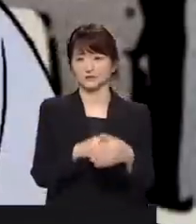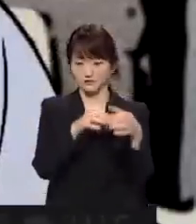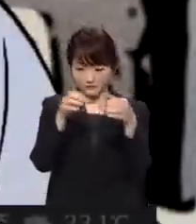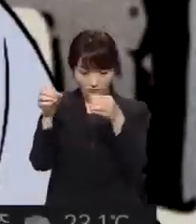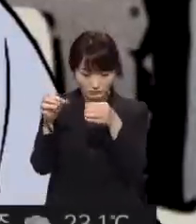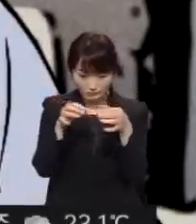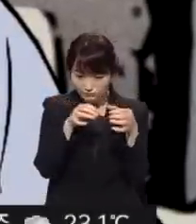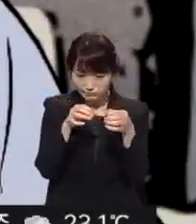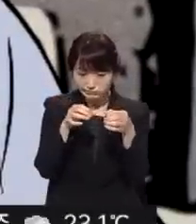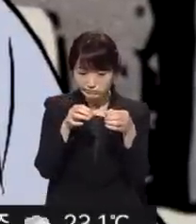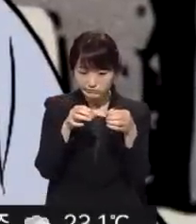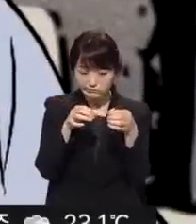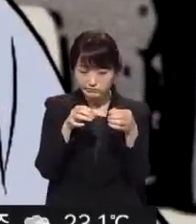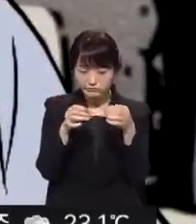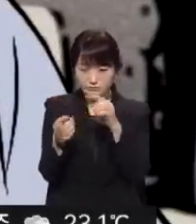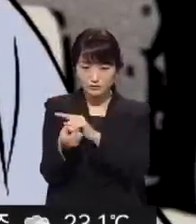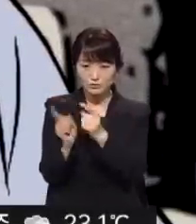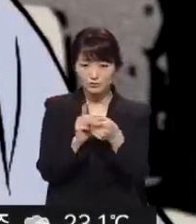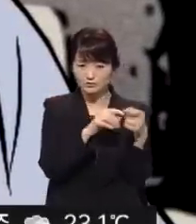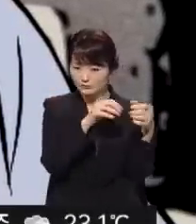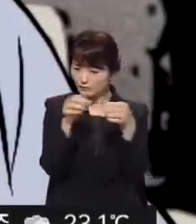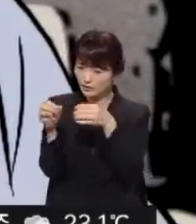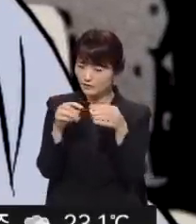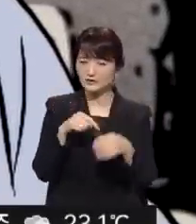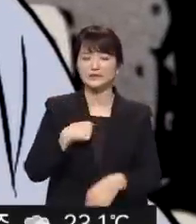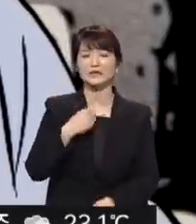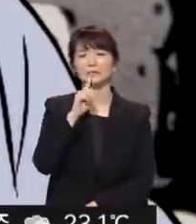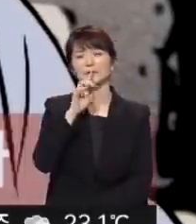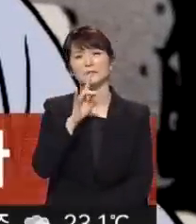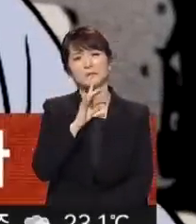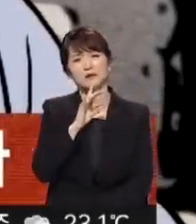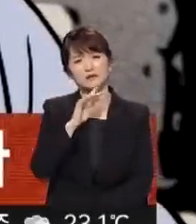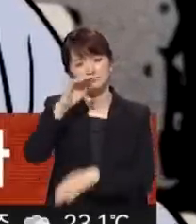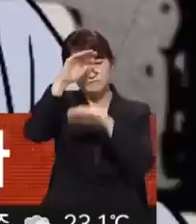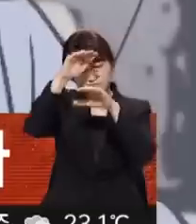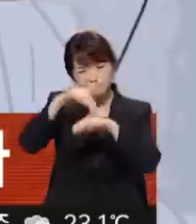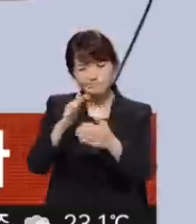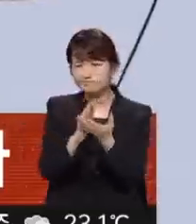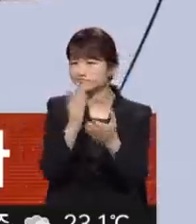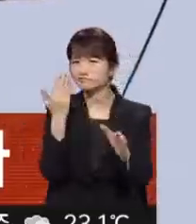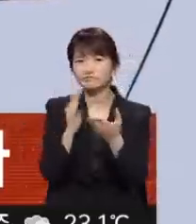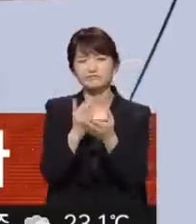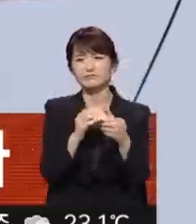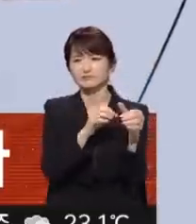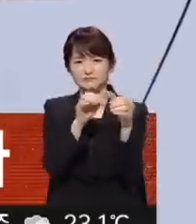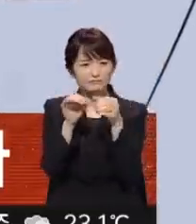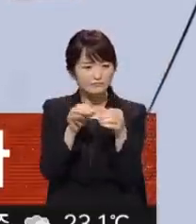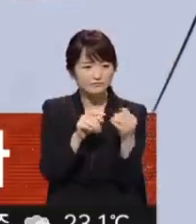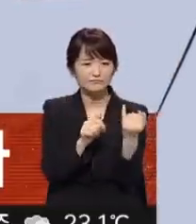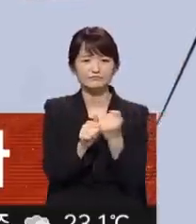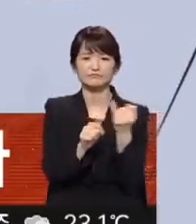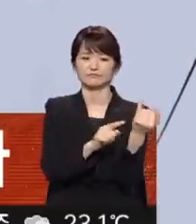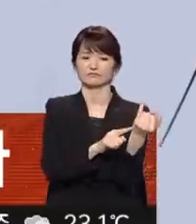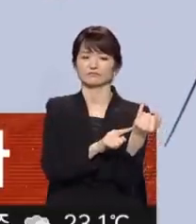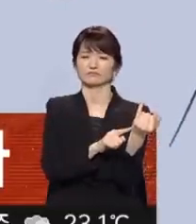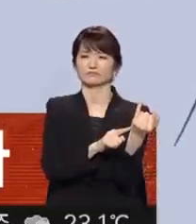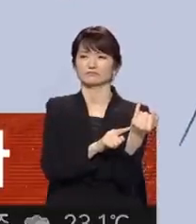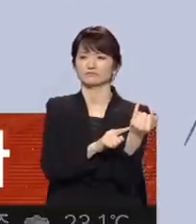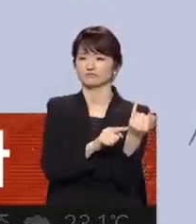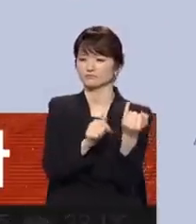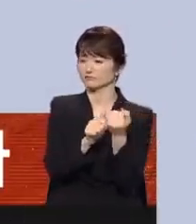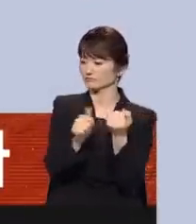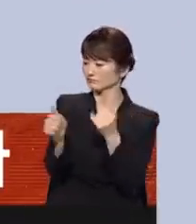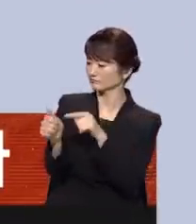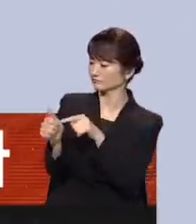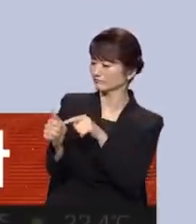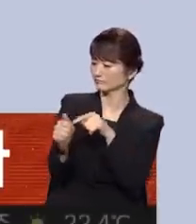하면 왔다 갔다 해야 되는데 자기 얘기만 하고 뭔가 맥락에 맞지 않은 얘기를 하다 보니까 이 아내 입장에서는 이